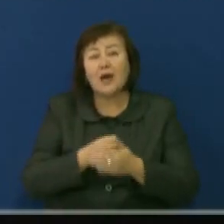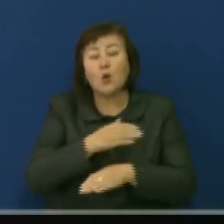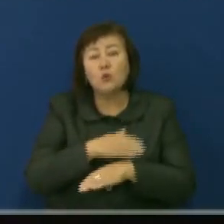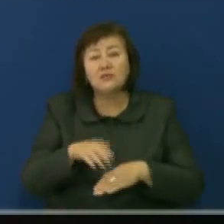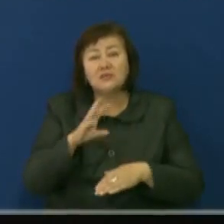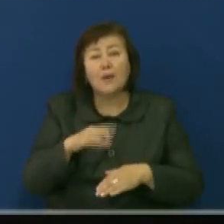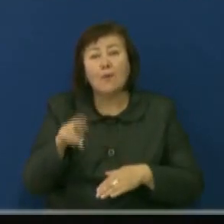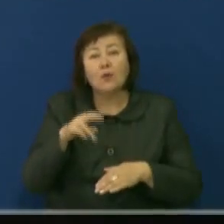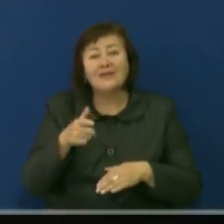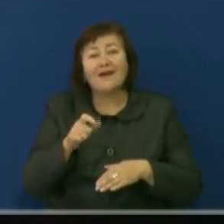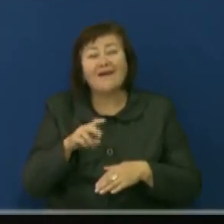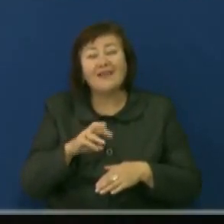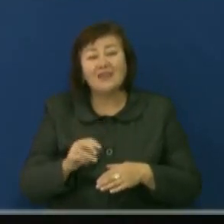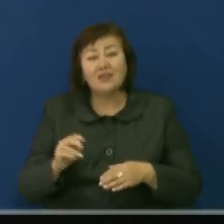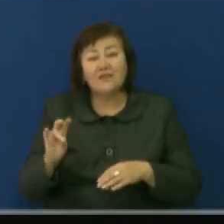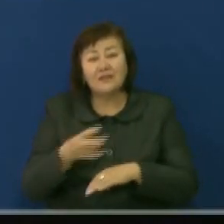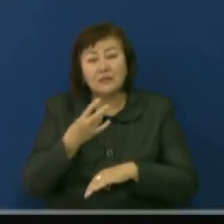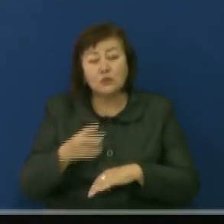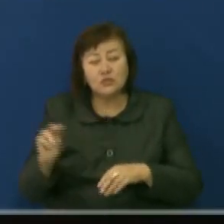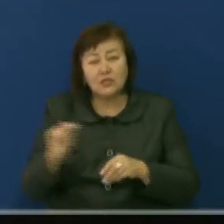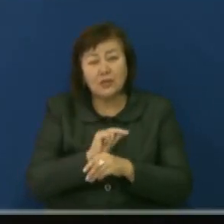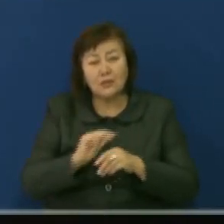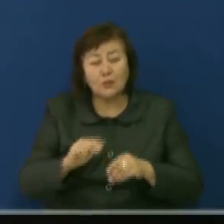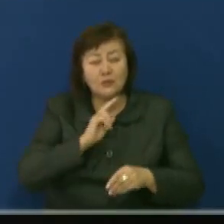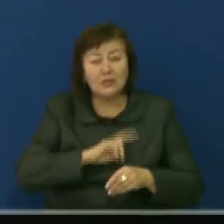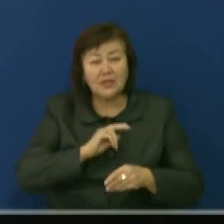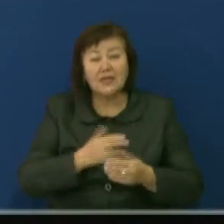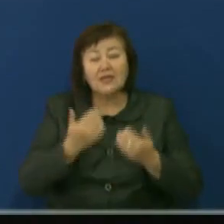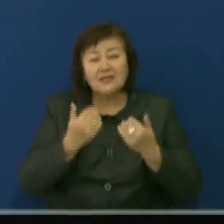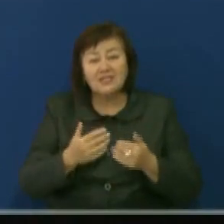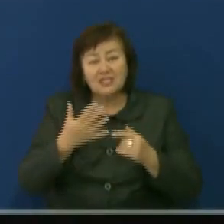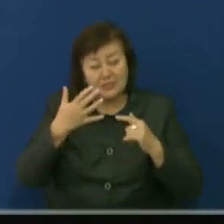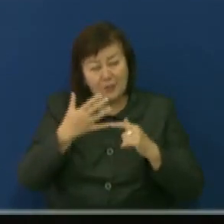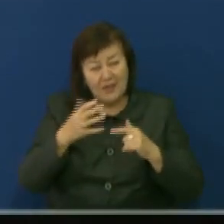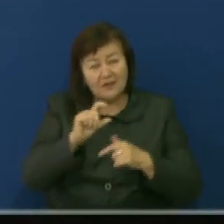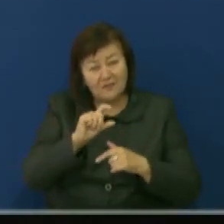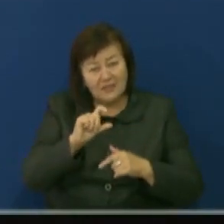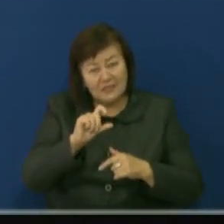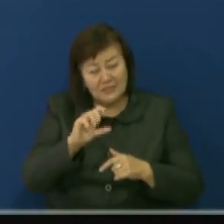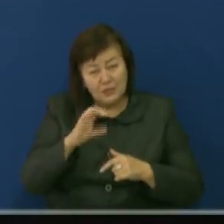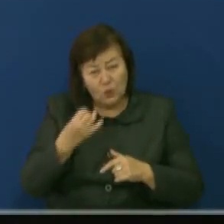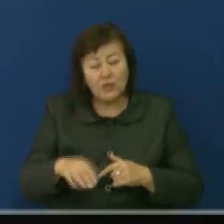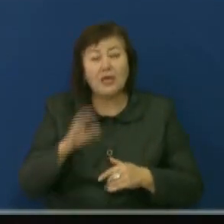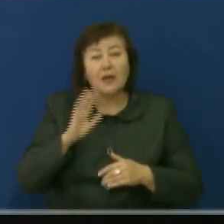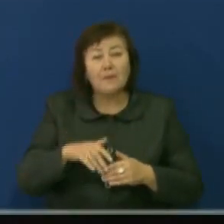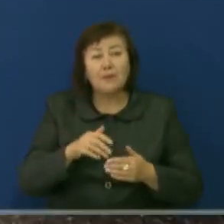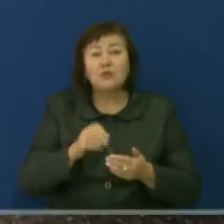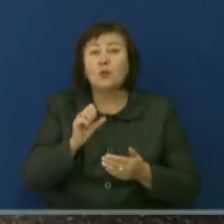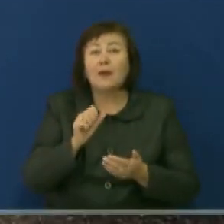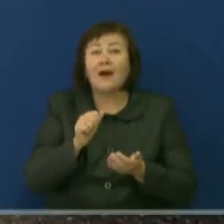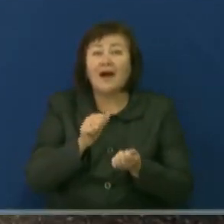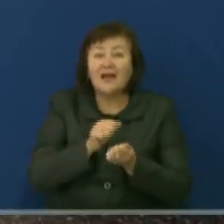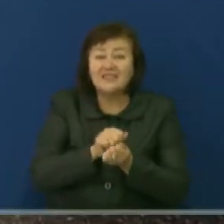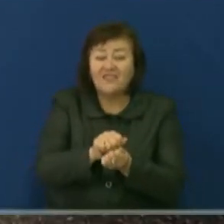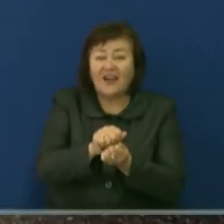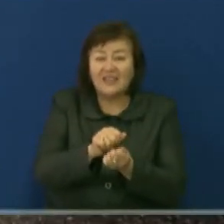ведутся ночные ремонтные работы. То, что сейчас делается, укладывается нижний слой, основание. Также ведется работа по укладке асфальта.